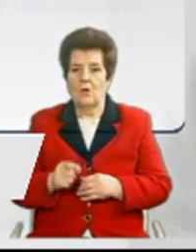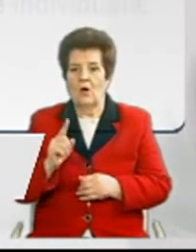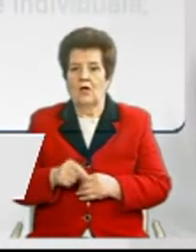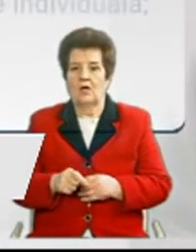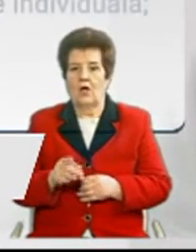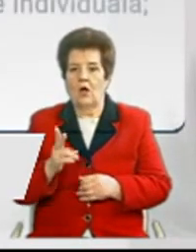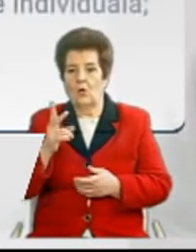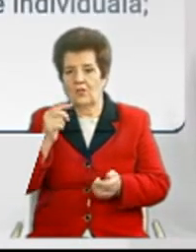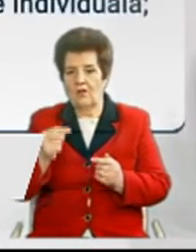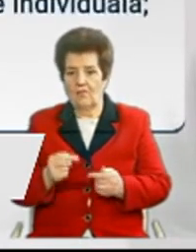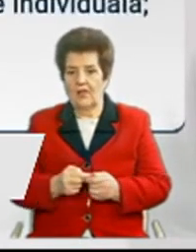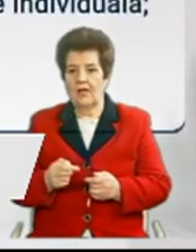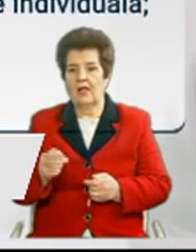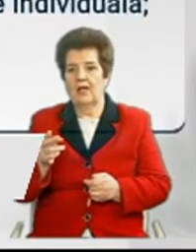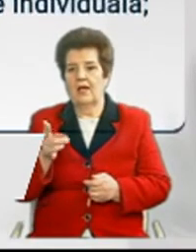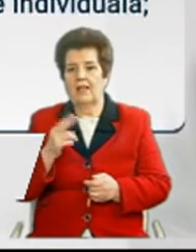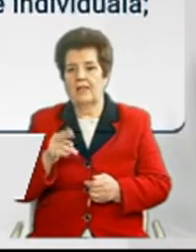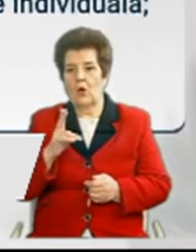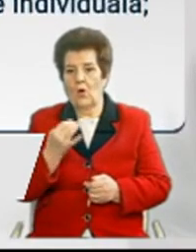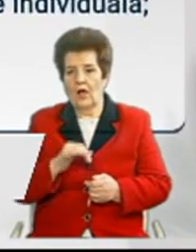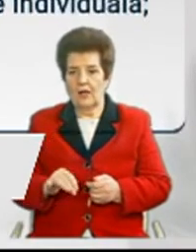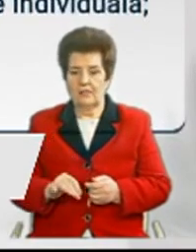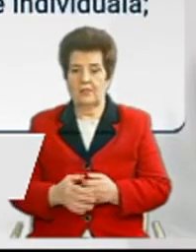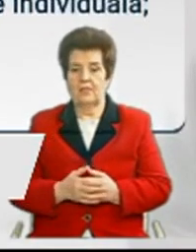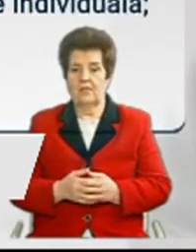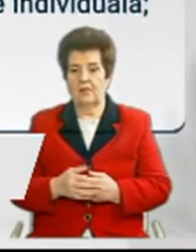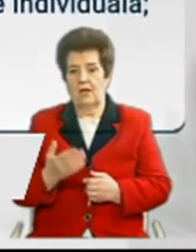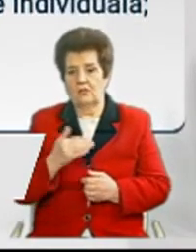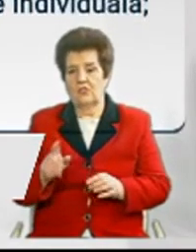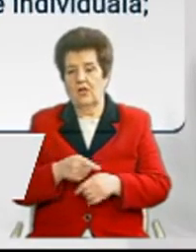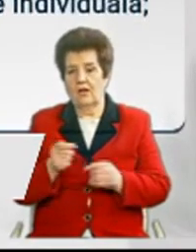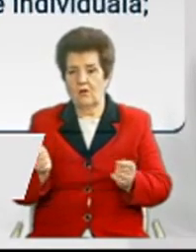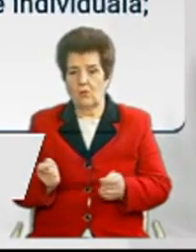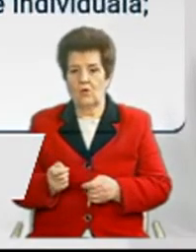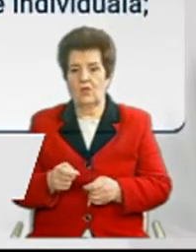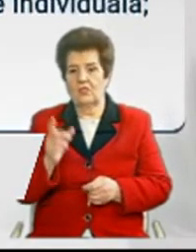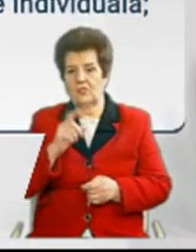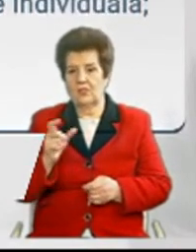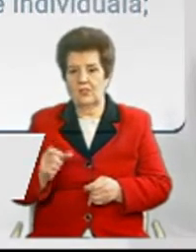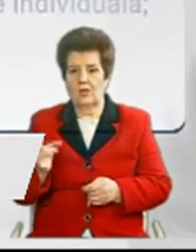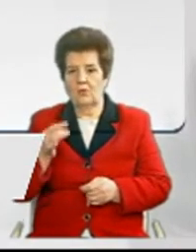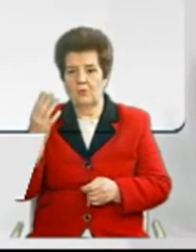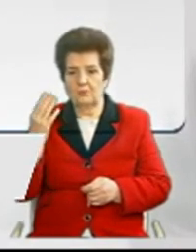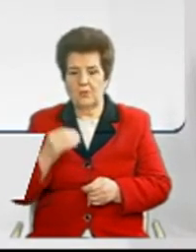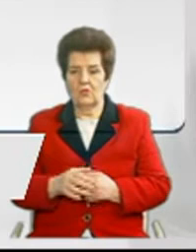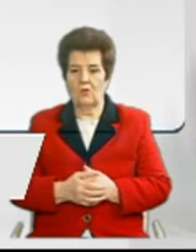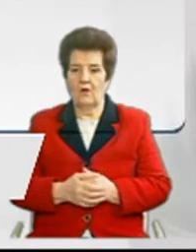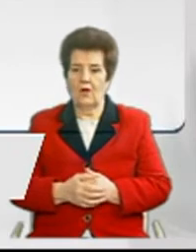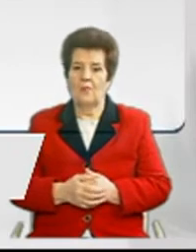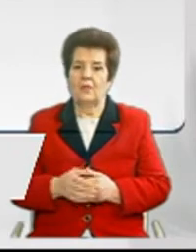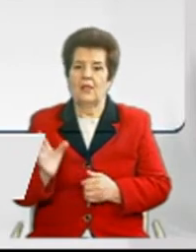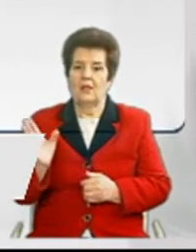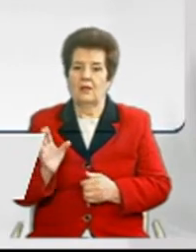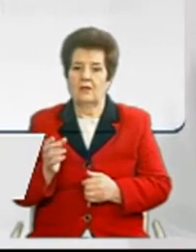decorații și titluri de onoare, soluționează problemele cetățeniei Republicii Moldova și acordă azil politic, acordă grațiere individuală, poate